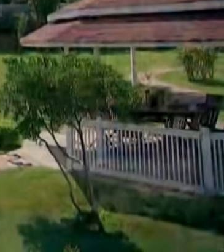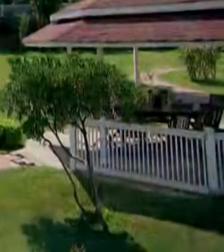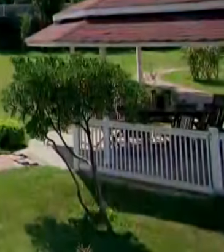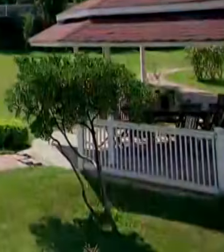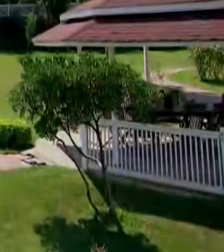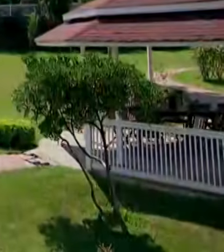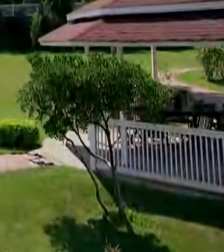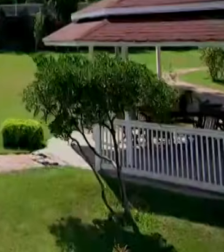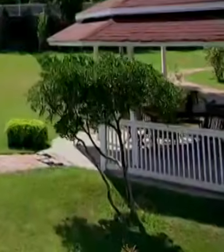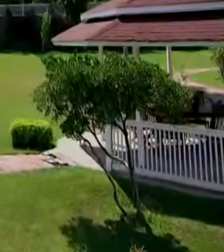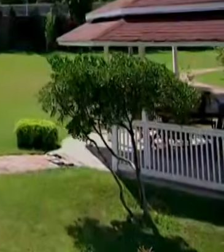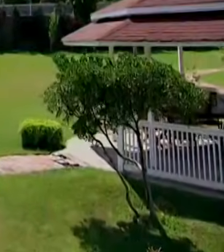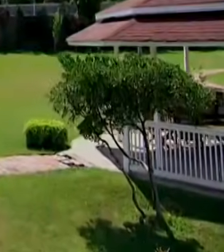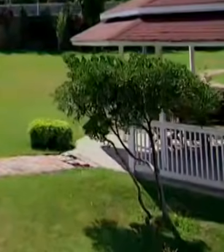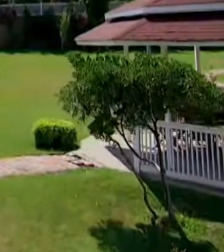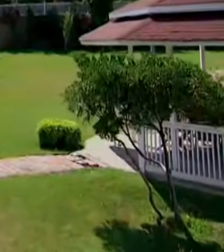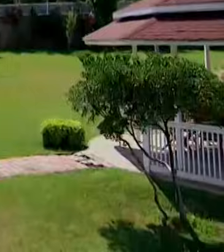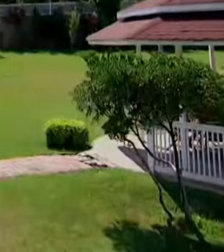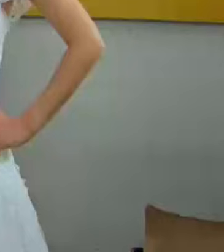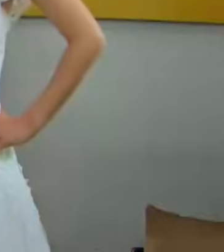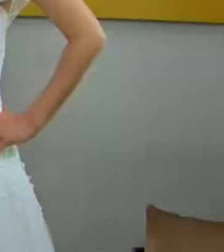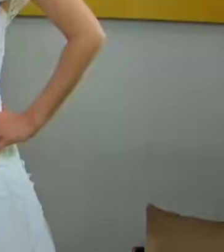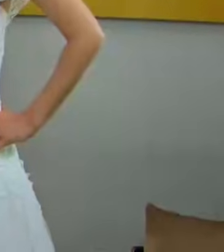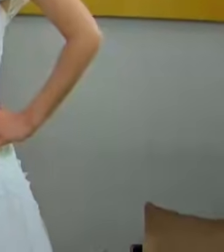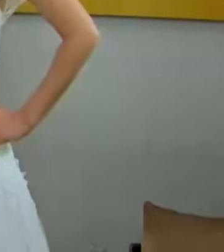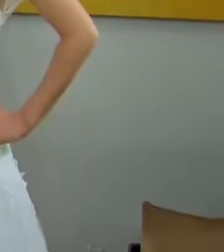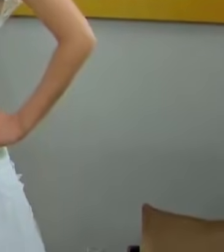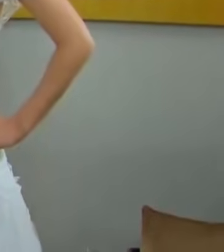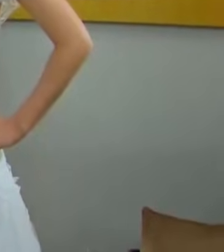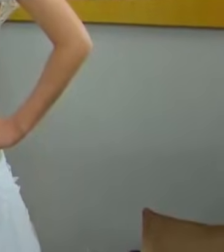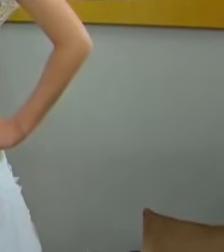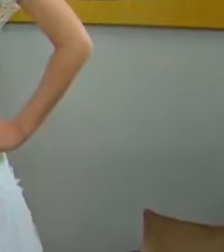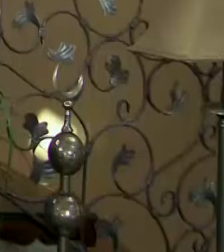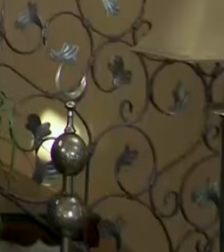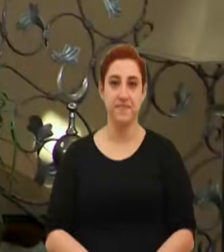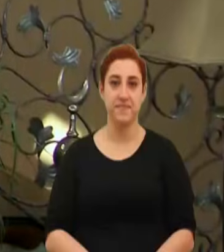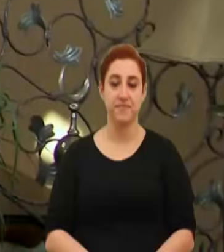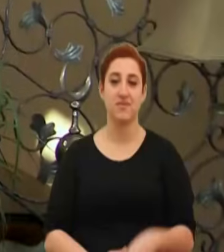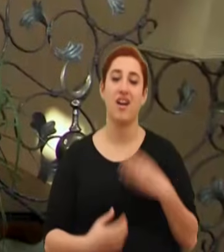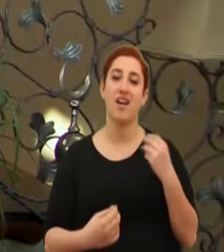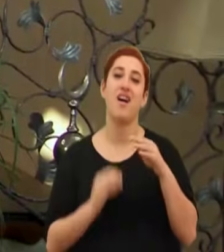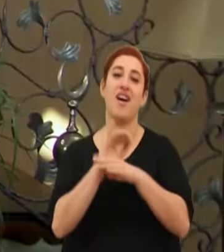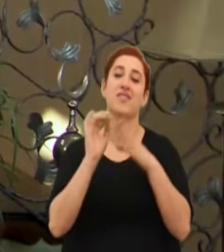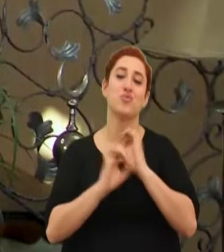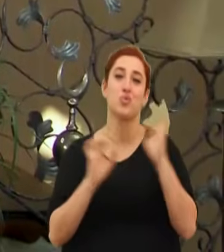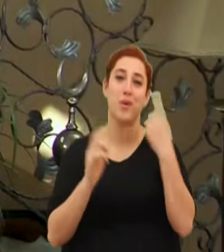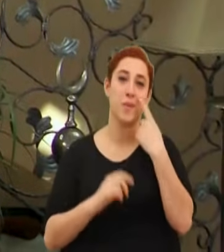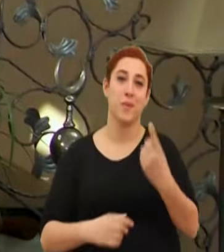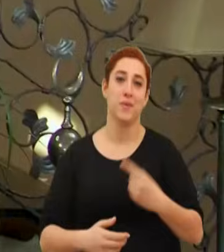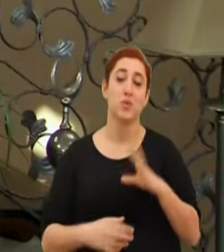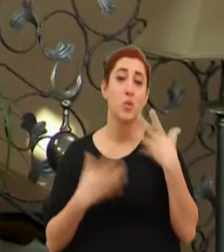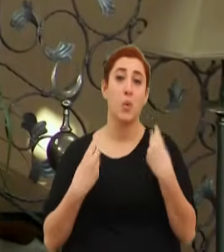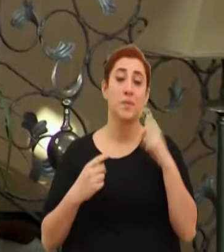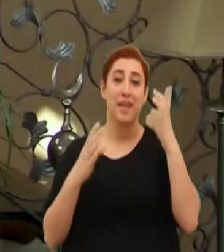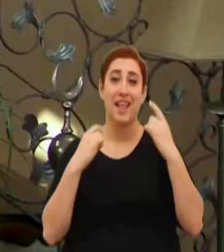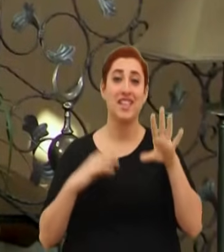civarında ilerleyen bir yolcu vapuru. Görüntü villanın bahçesine geçti. Rüyam gelinlik provasında. Ah hayatım şahane görünüyorsun. Çok